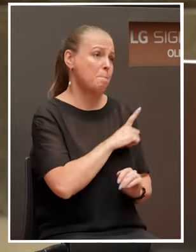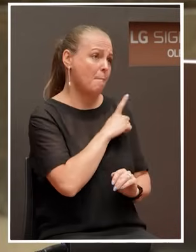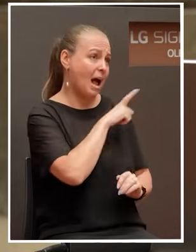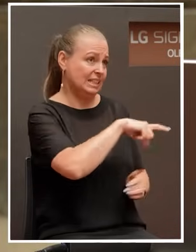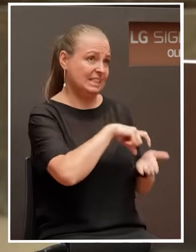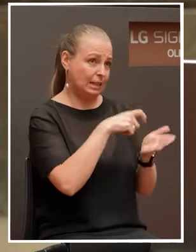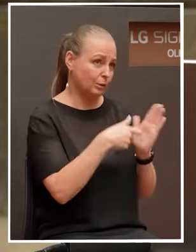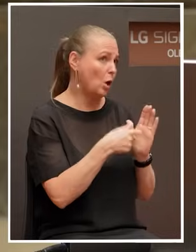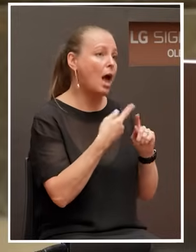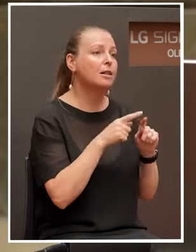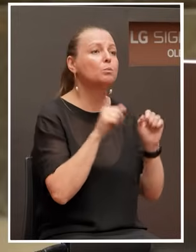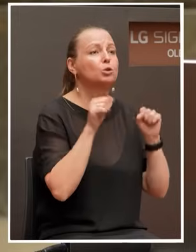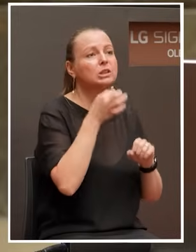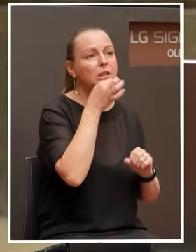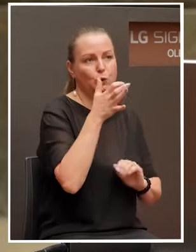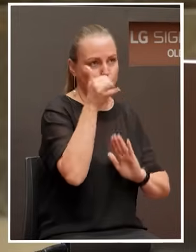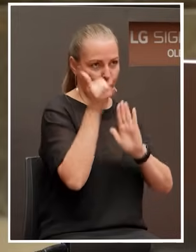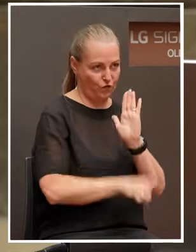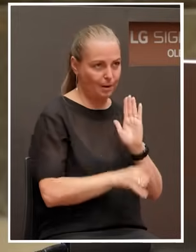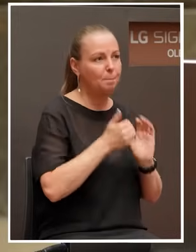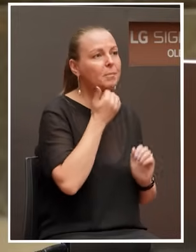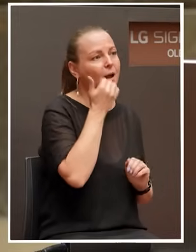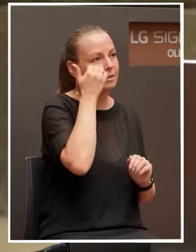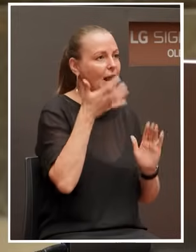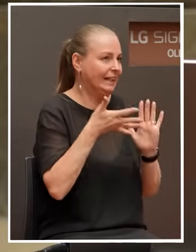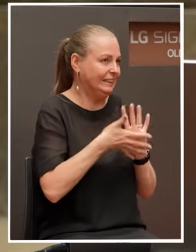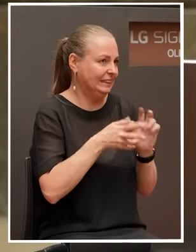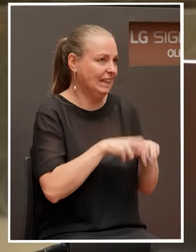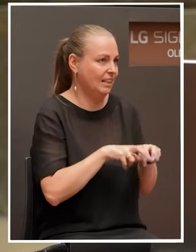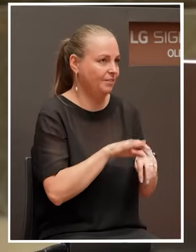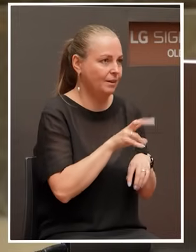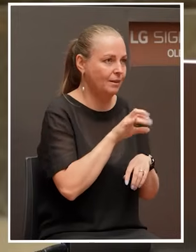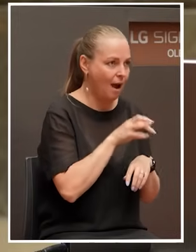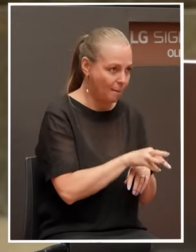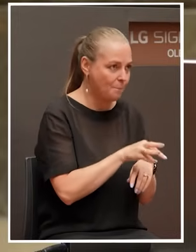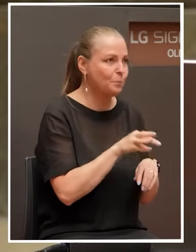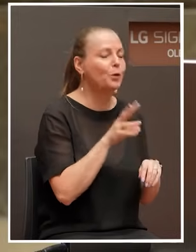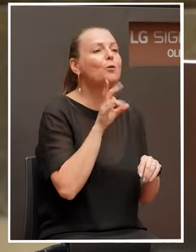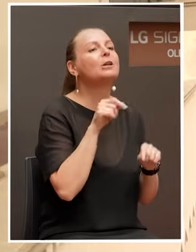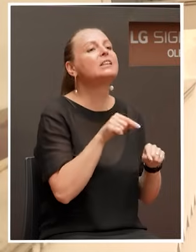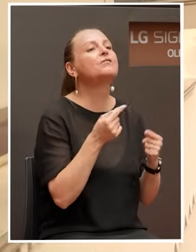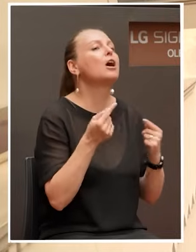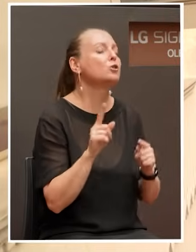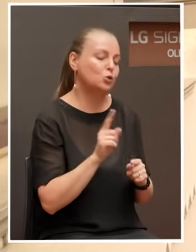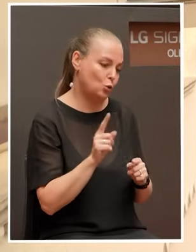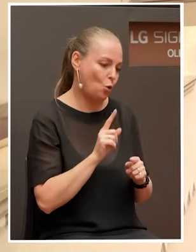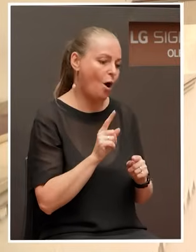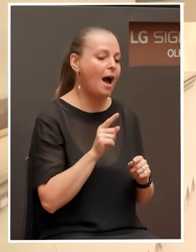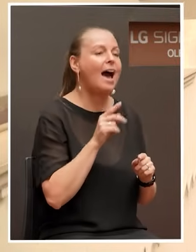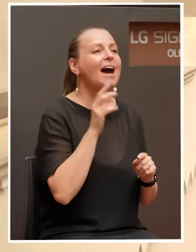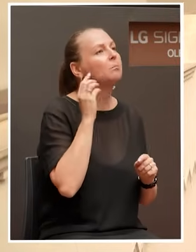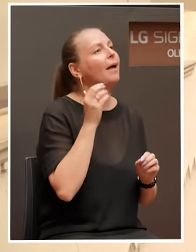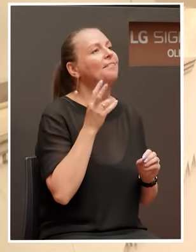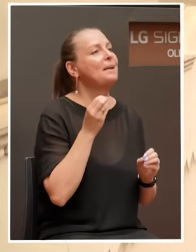Это теперь можно сказать с уверенностью благодаря реставрационным исследованиям. Но тут очень важно, как всегда в таких случаях, важна не